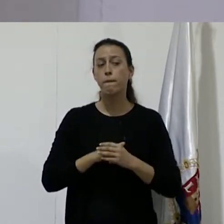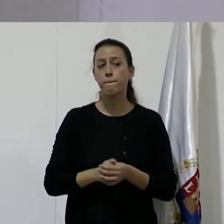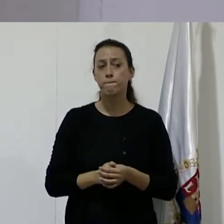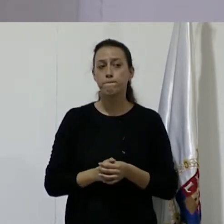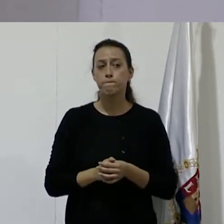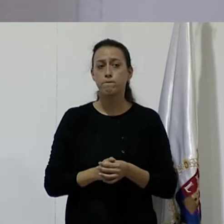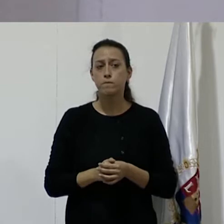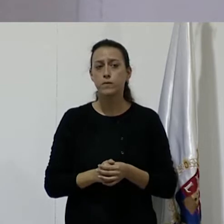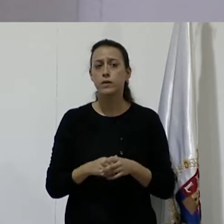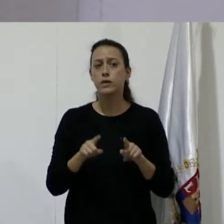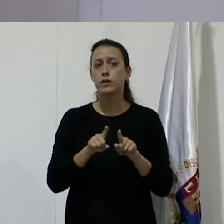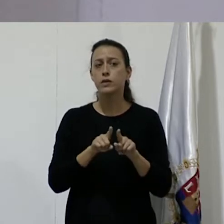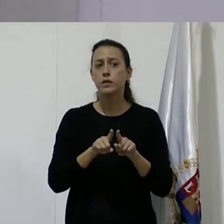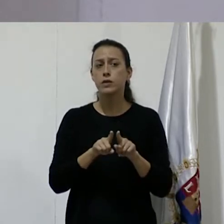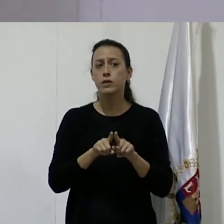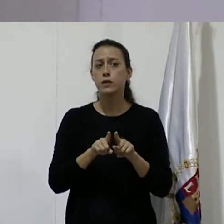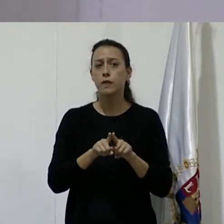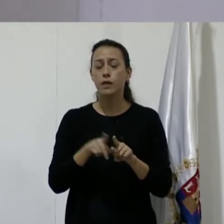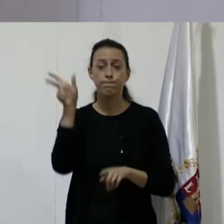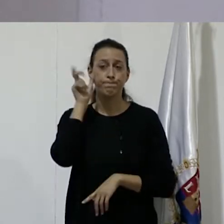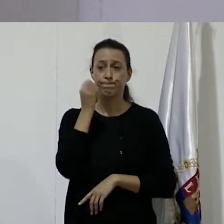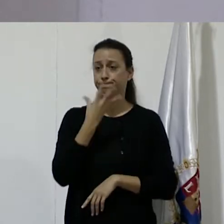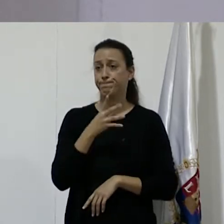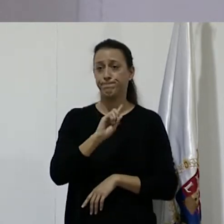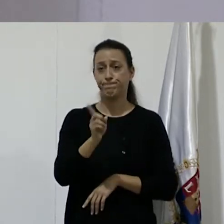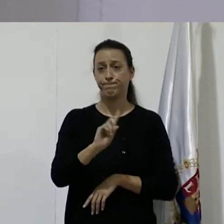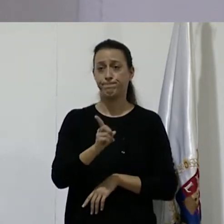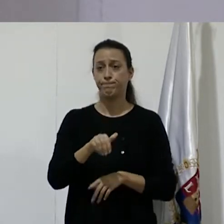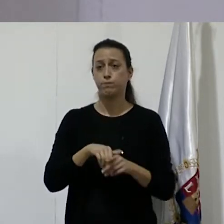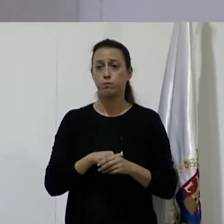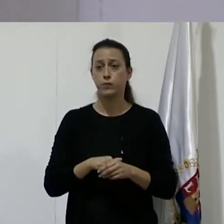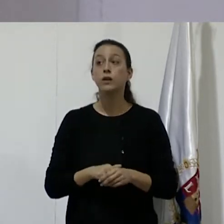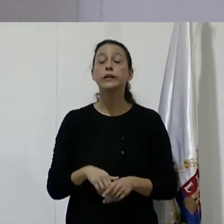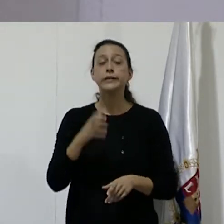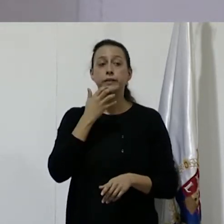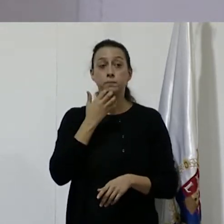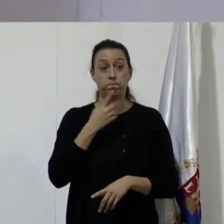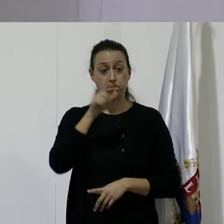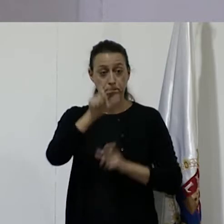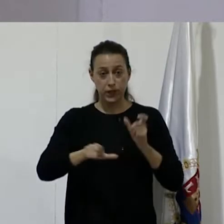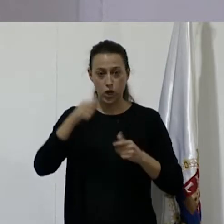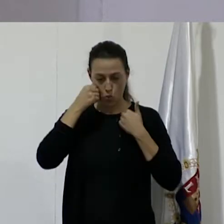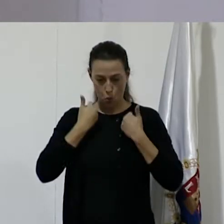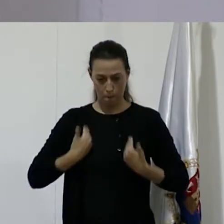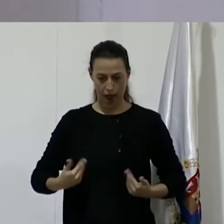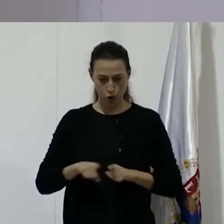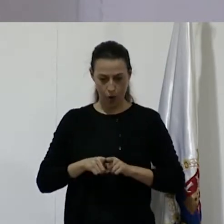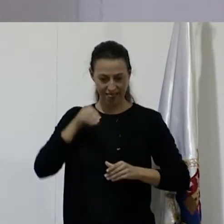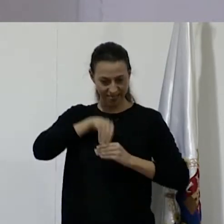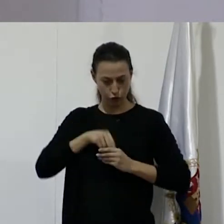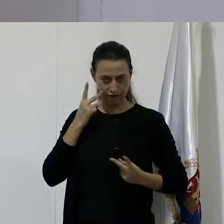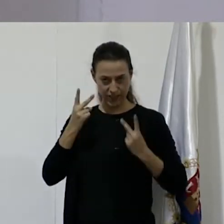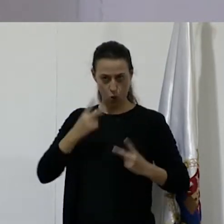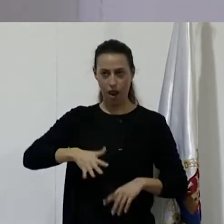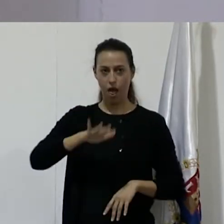és que, per aprendre, el ser humà és més visual que intel·lectual. La cultura de la visualitat es posa